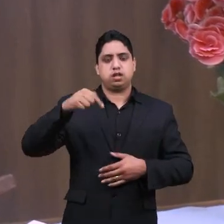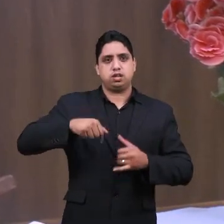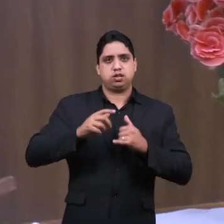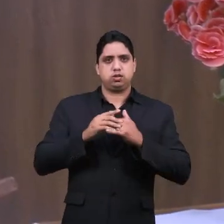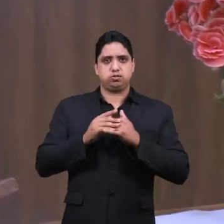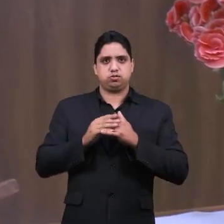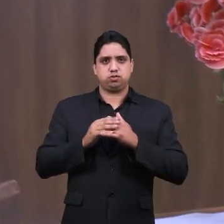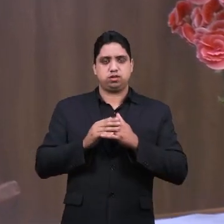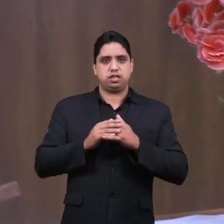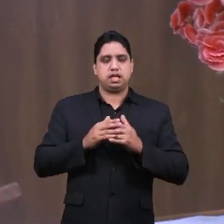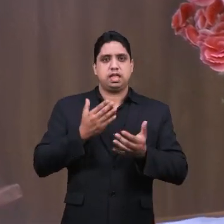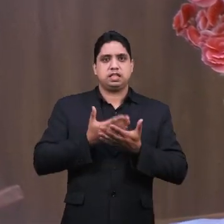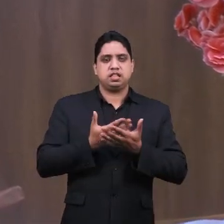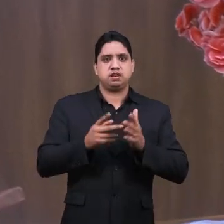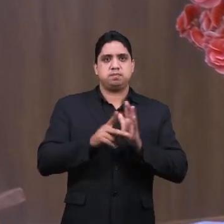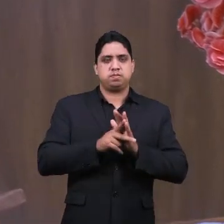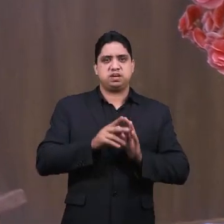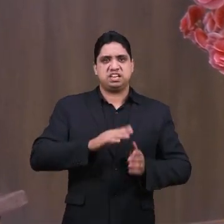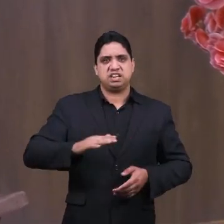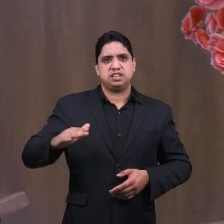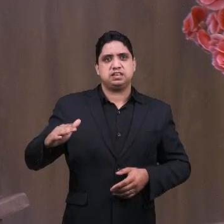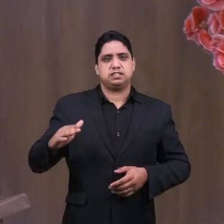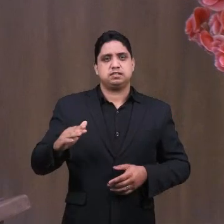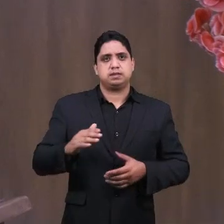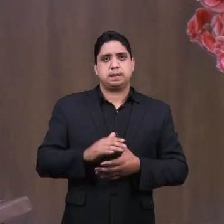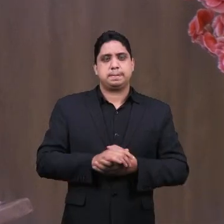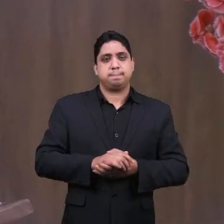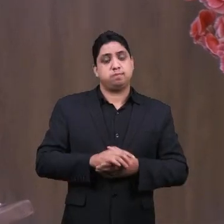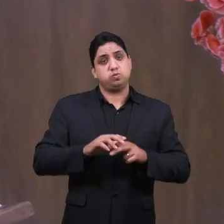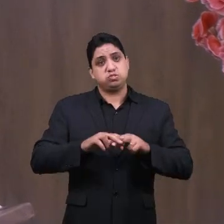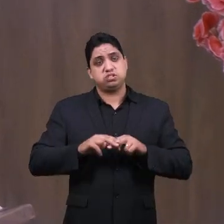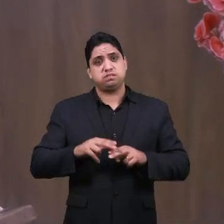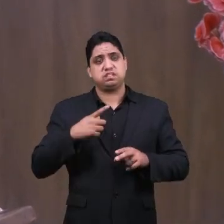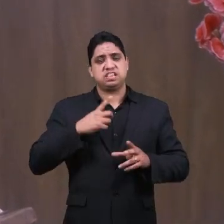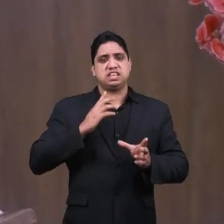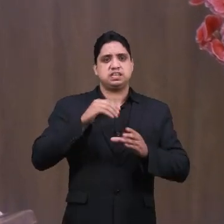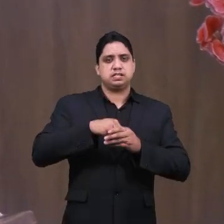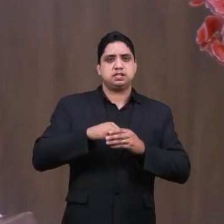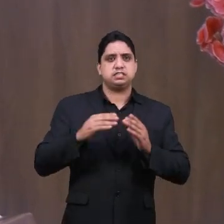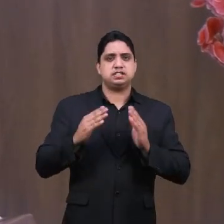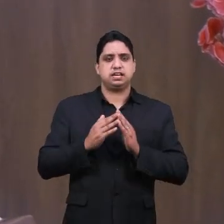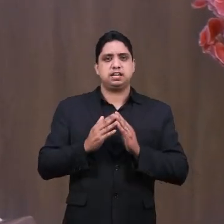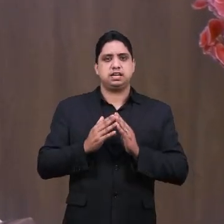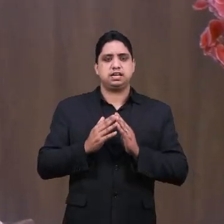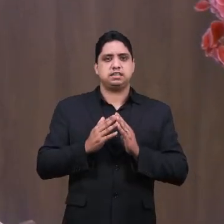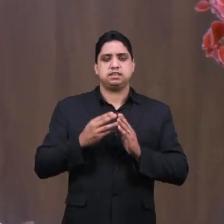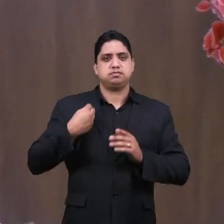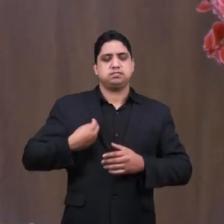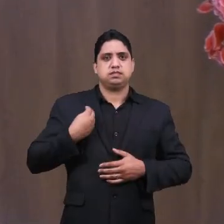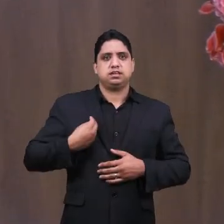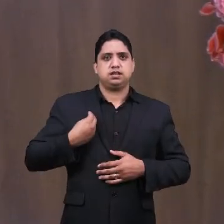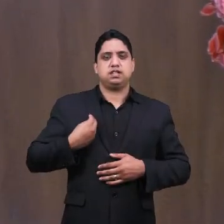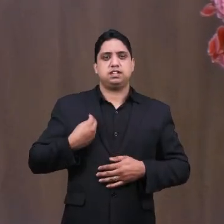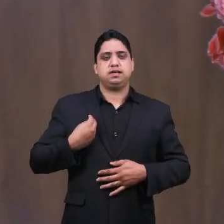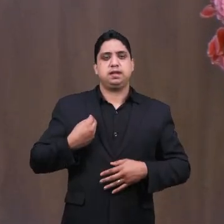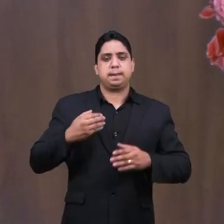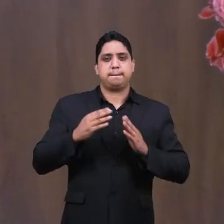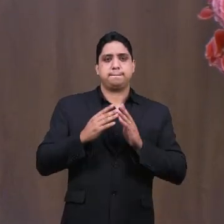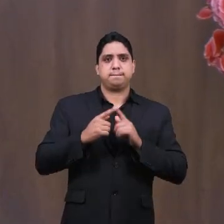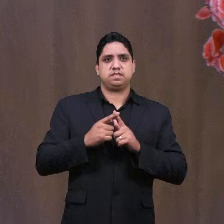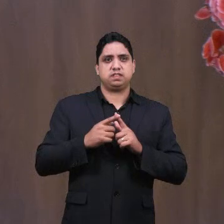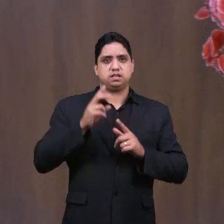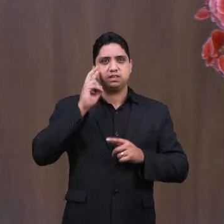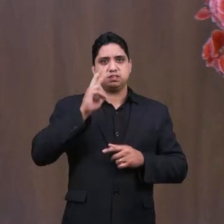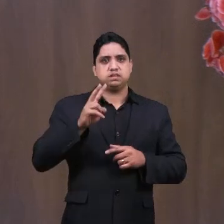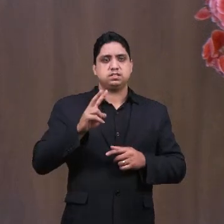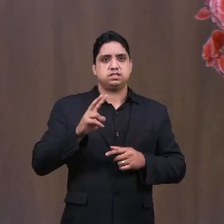nous continuons par YouTube avec les études pour les enfants, qui, pour une raison quelconque, sont à la maison, ne sont pas à